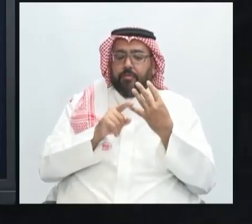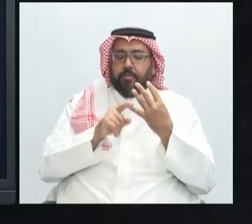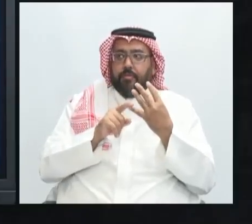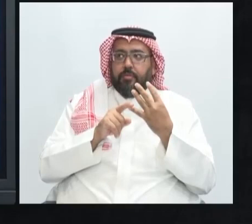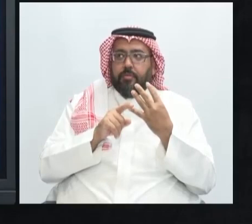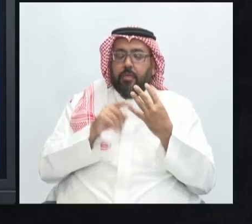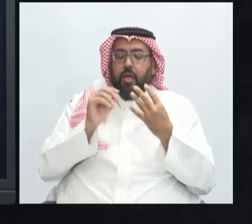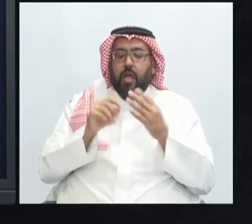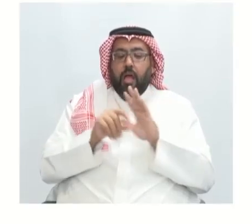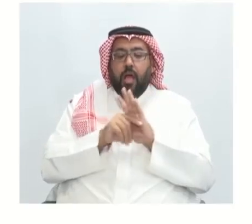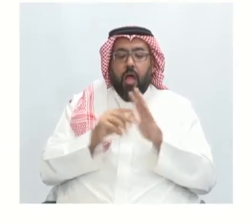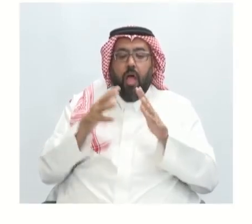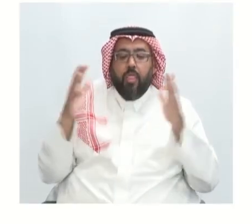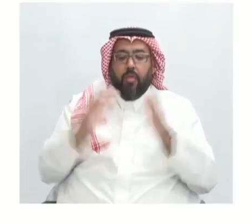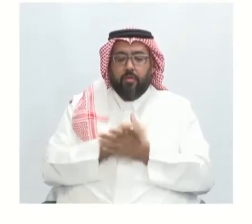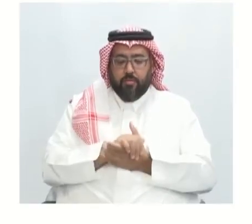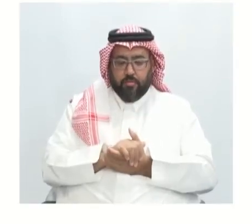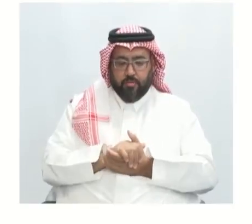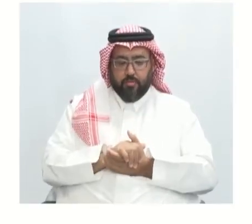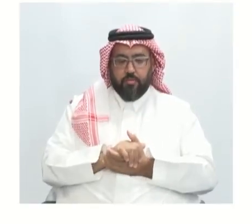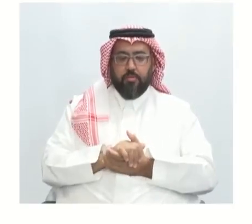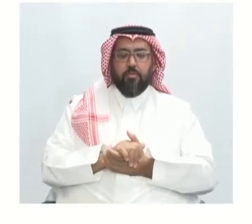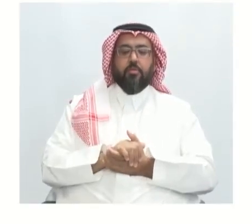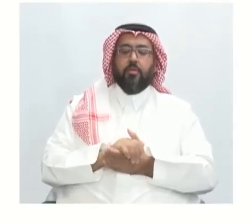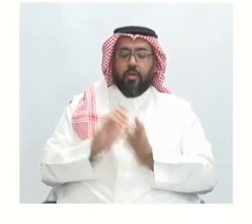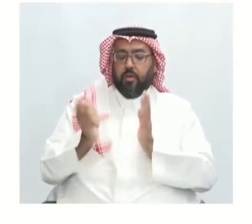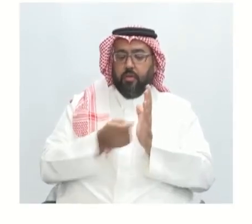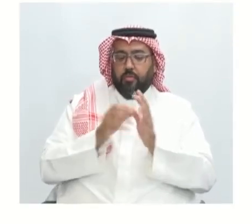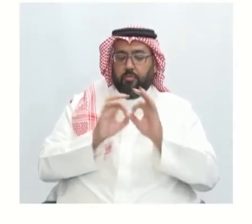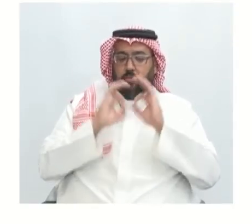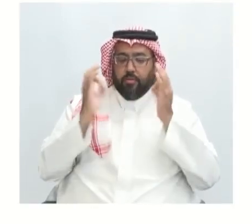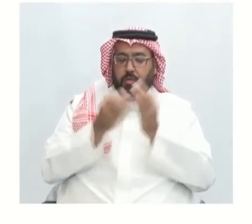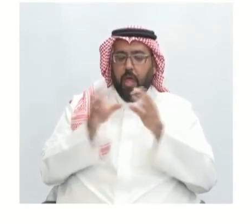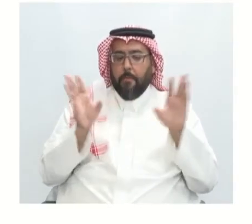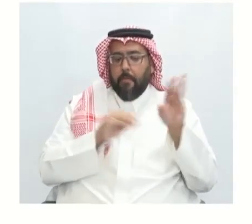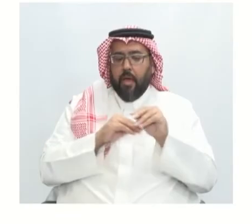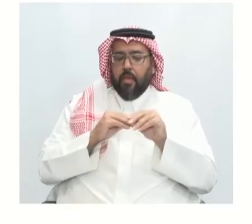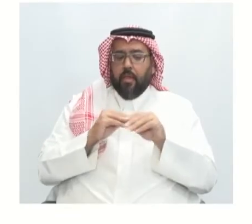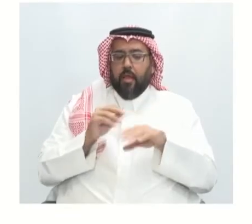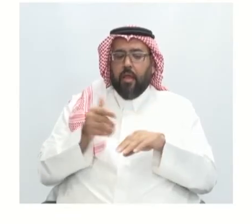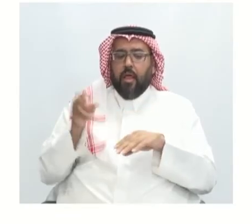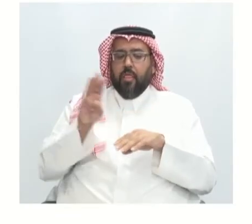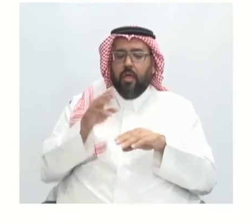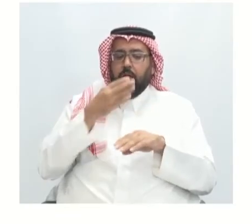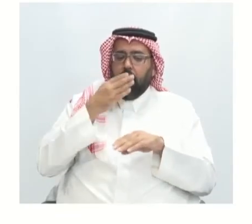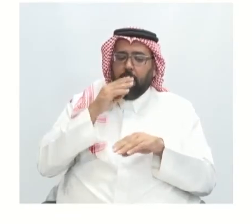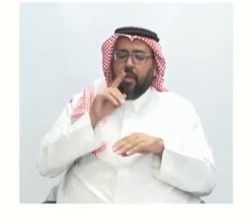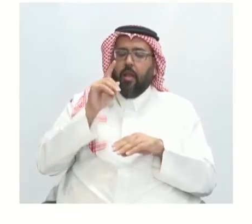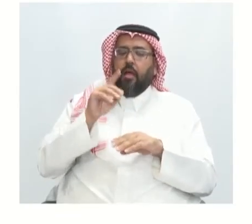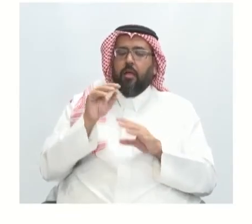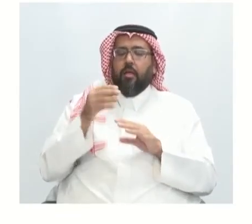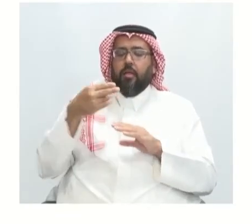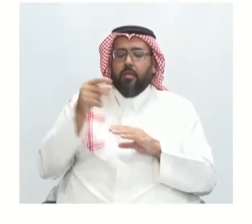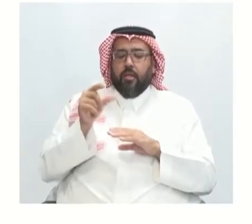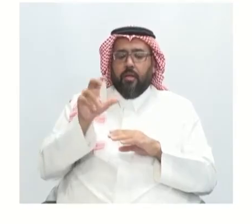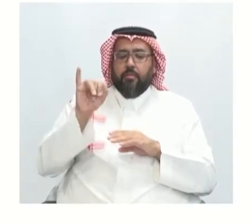اثر عظيم يا ابنائي اكتبوا مع مجموعتي بعض الاثار المترتبه على حمد الله عند المصائب